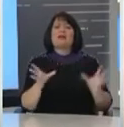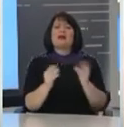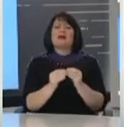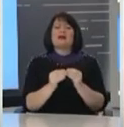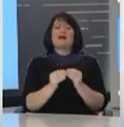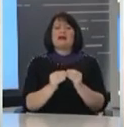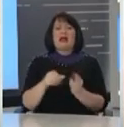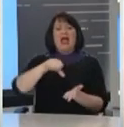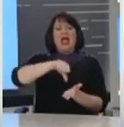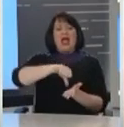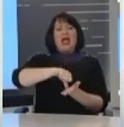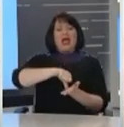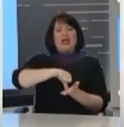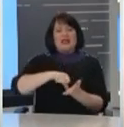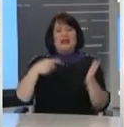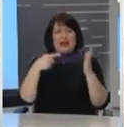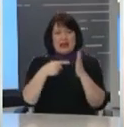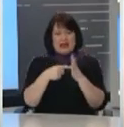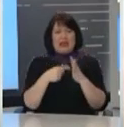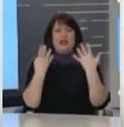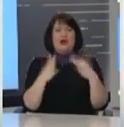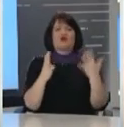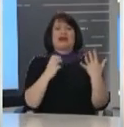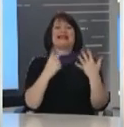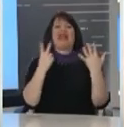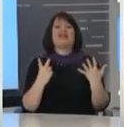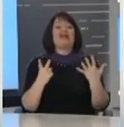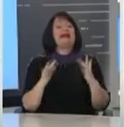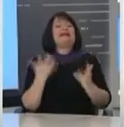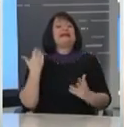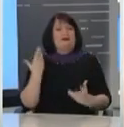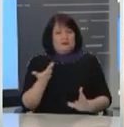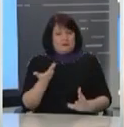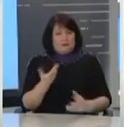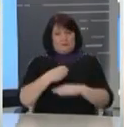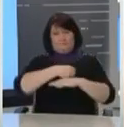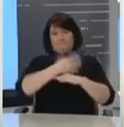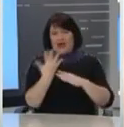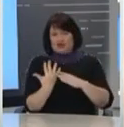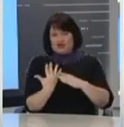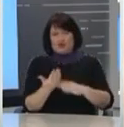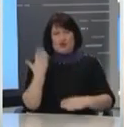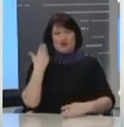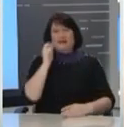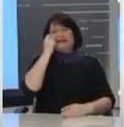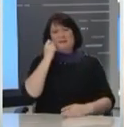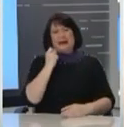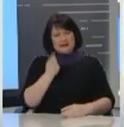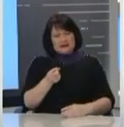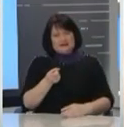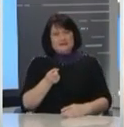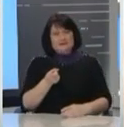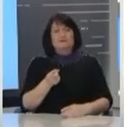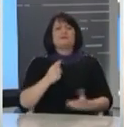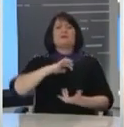Αθήνα 1997. Συγκεκριμένα τότε, επί των ημερών του Πασόκ, επί των ημερών του Σιμίτη, είχε γίνει